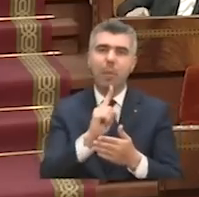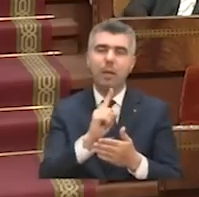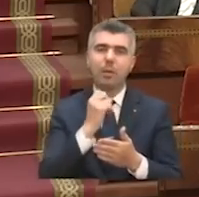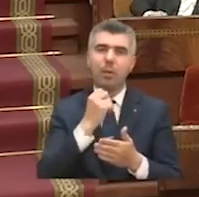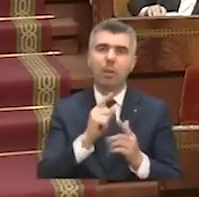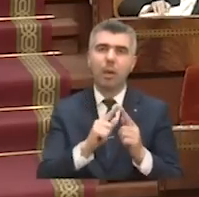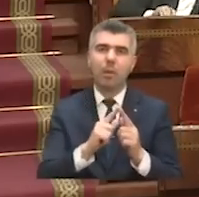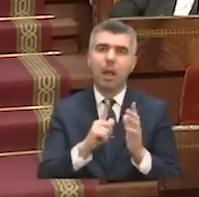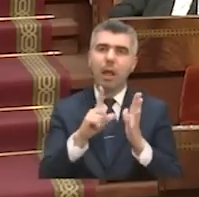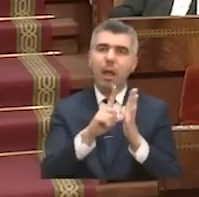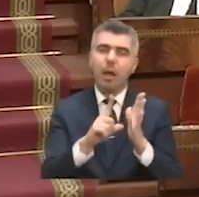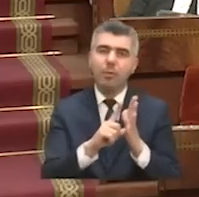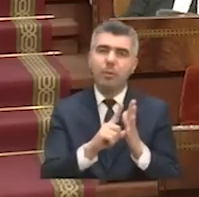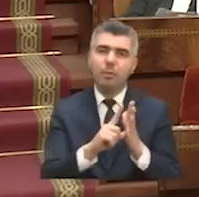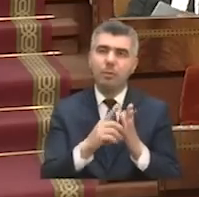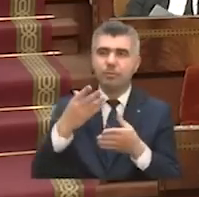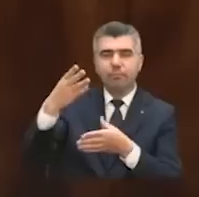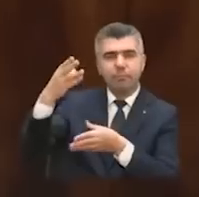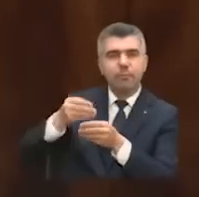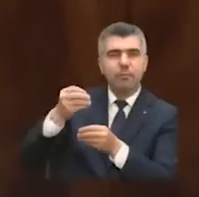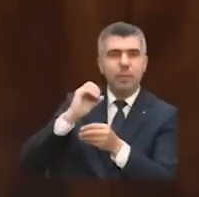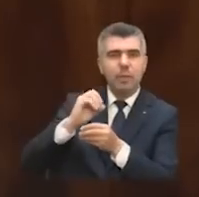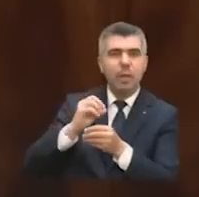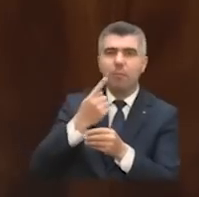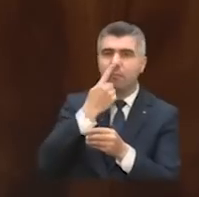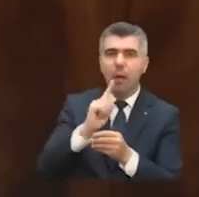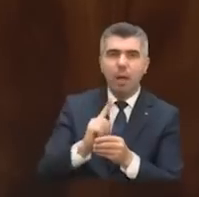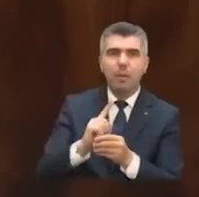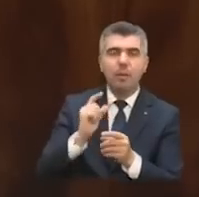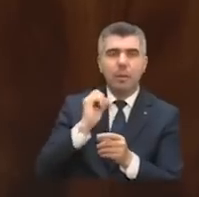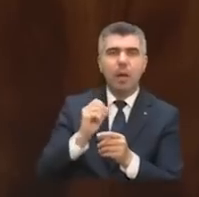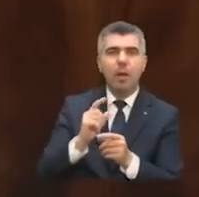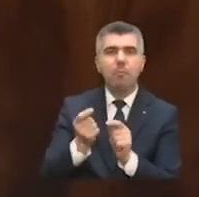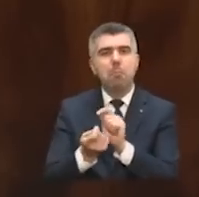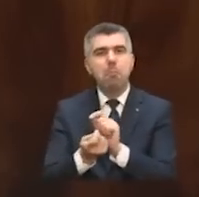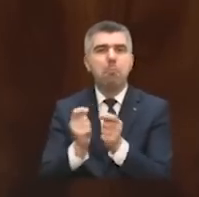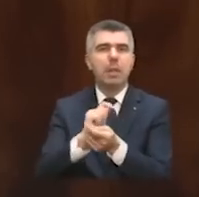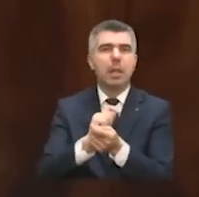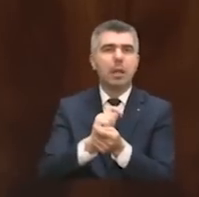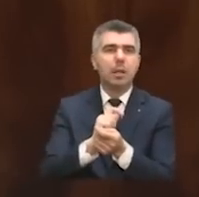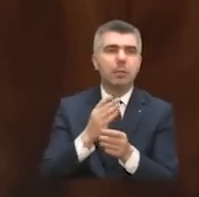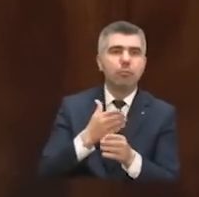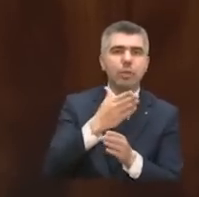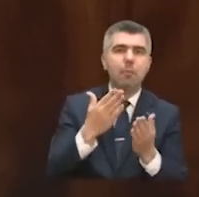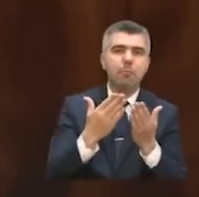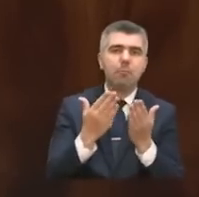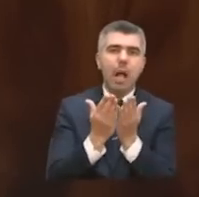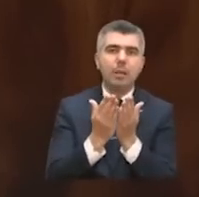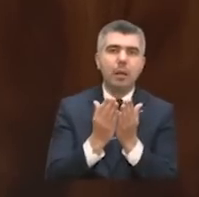يعني الدوس اللي كياخذ ديال الدواء، وما عجبتوش هذيك الشعوبه وبغى يدوز لبلاصه اخرى، ما يمكن ليش، مشى